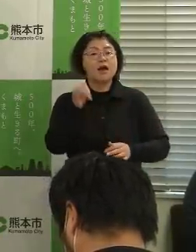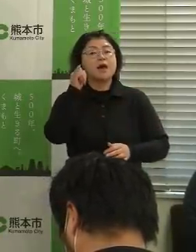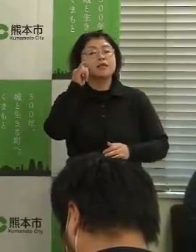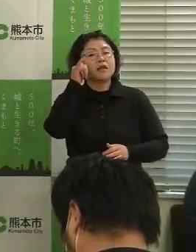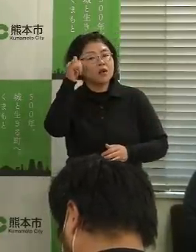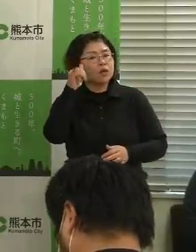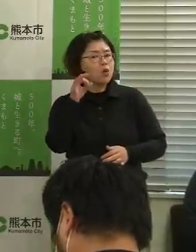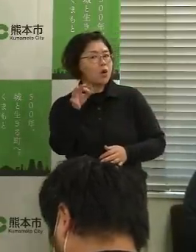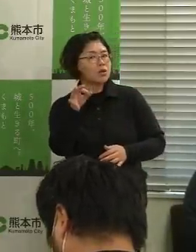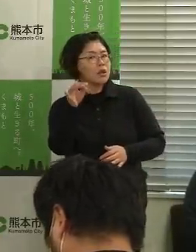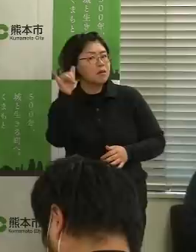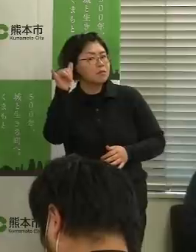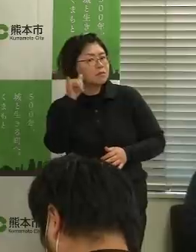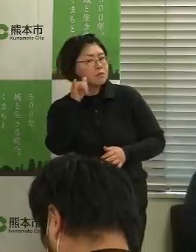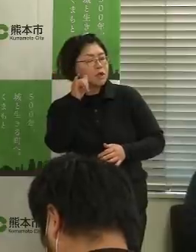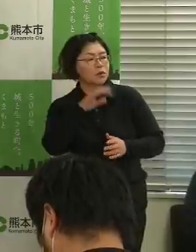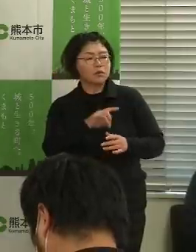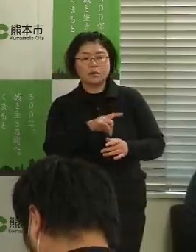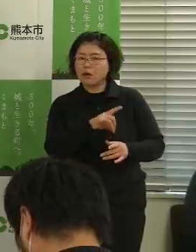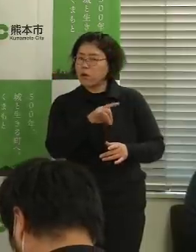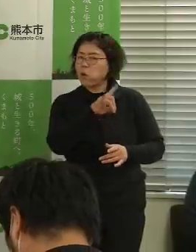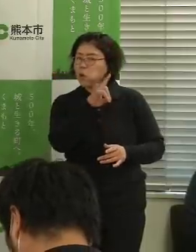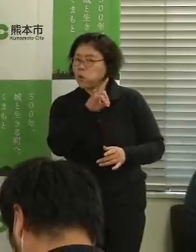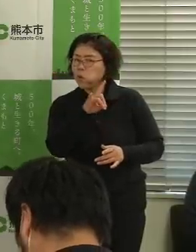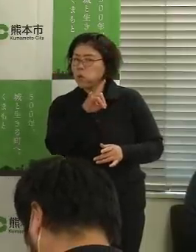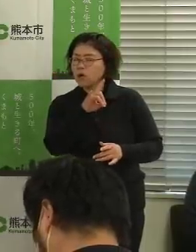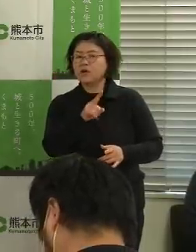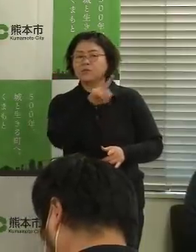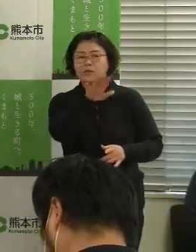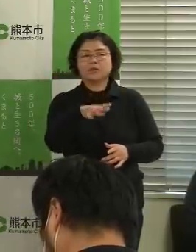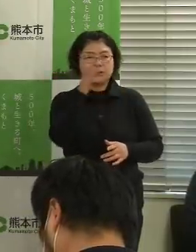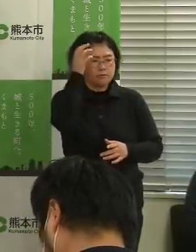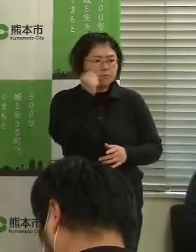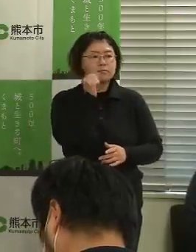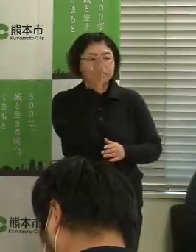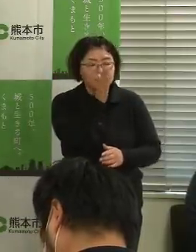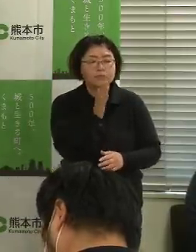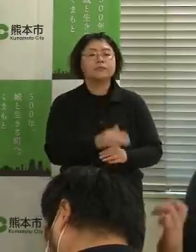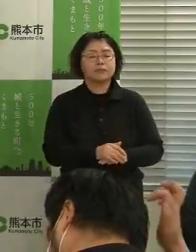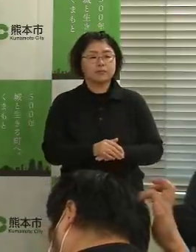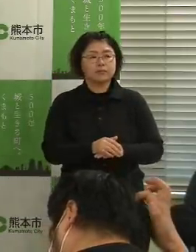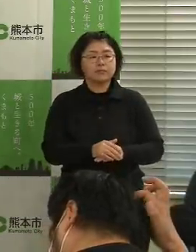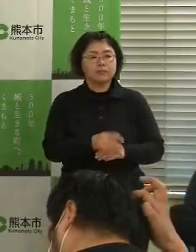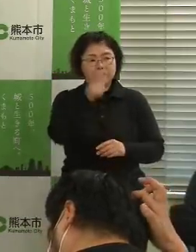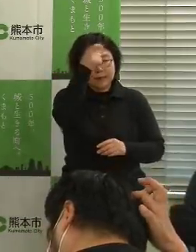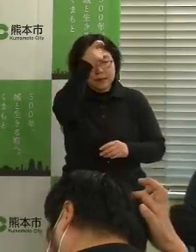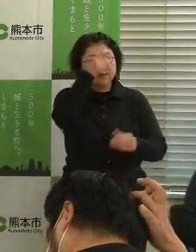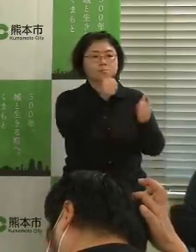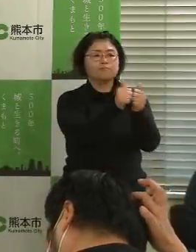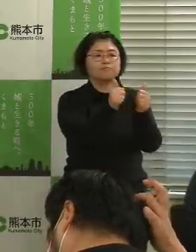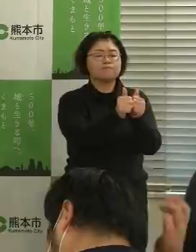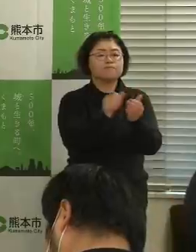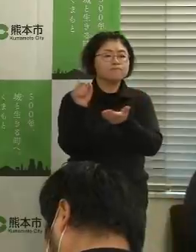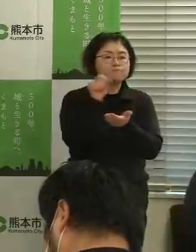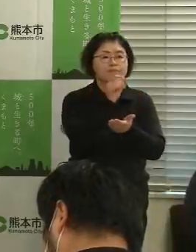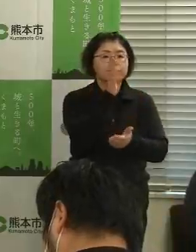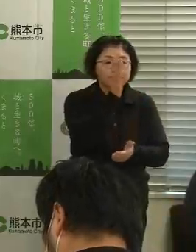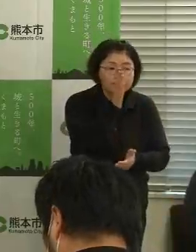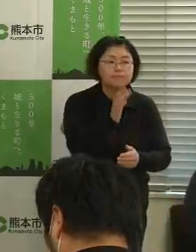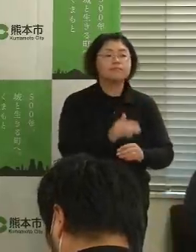の話ができたら詐欺ですということで、すぐに警察にご相談をいただきたいというふうに思